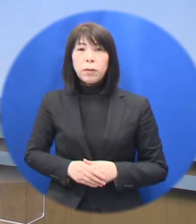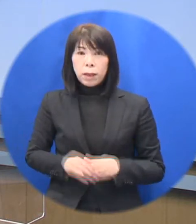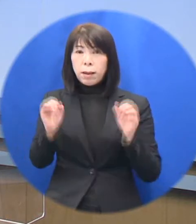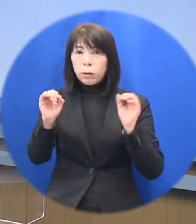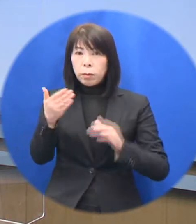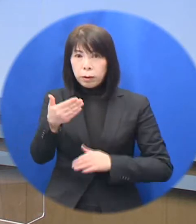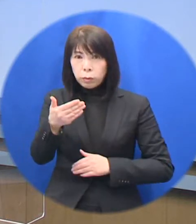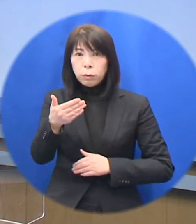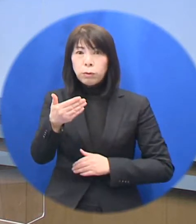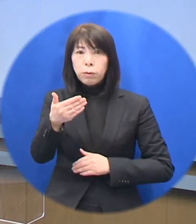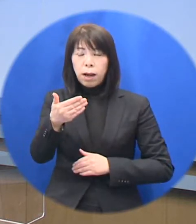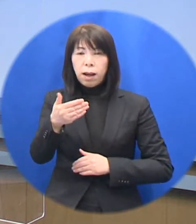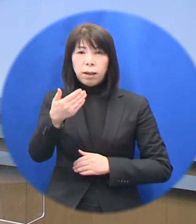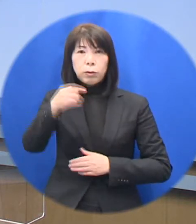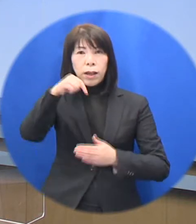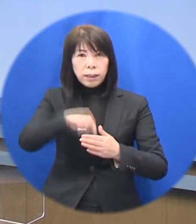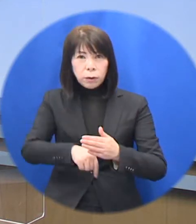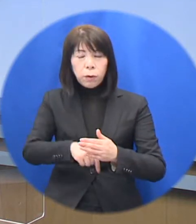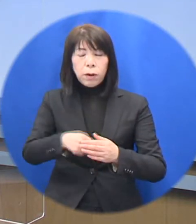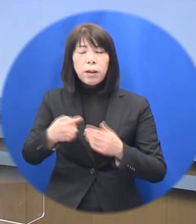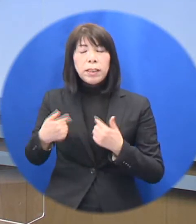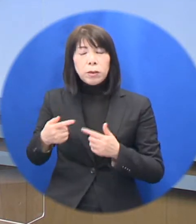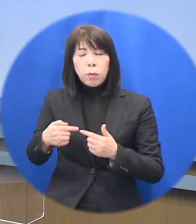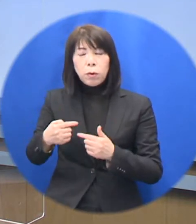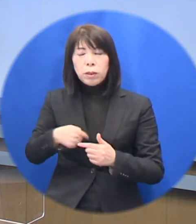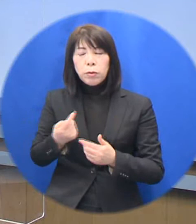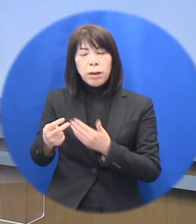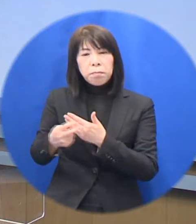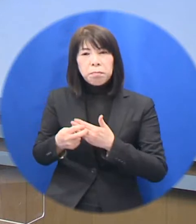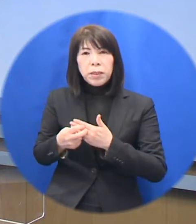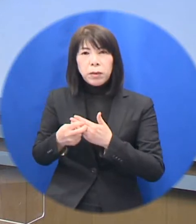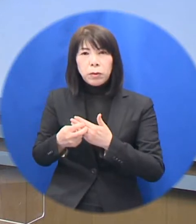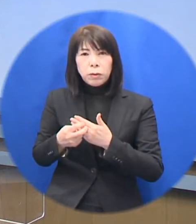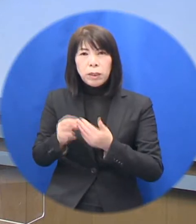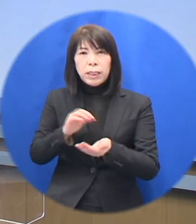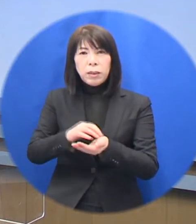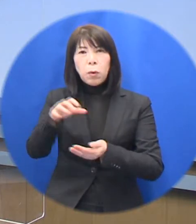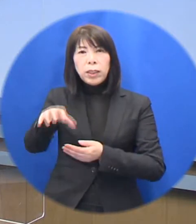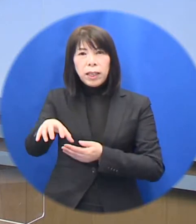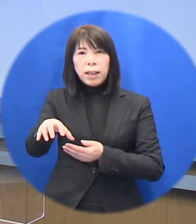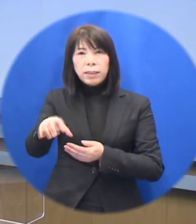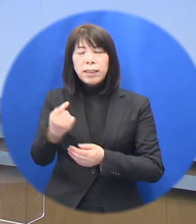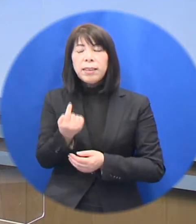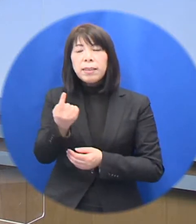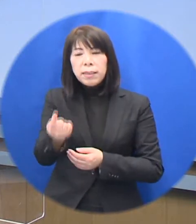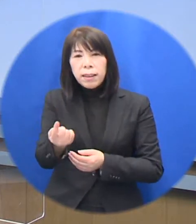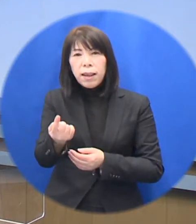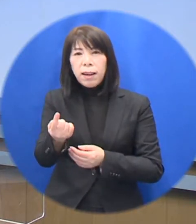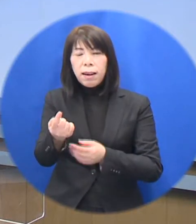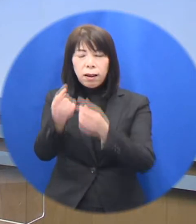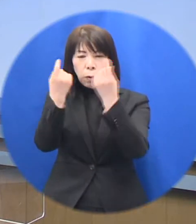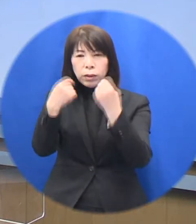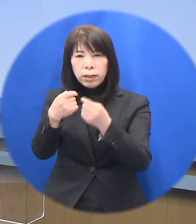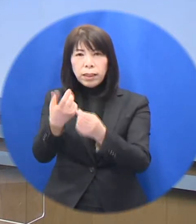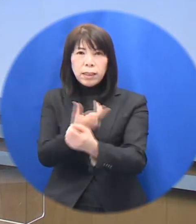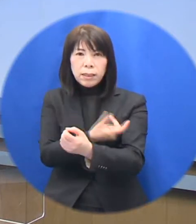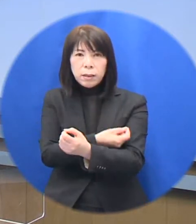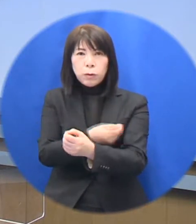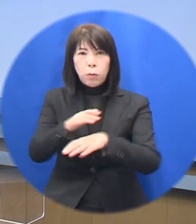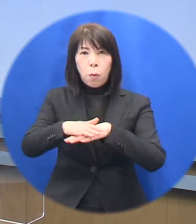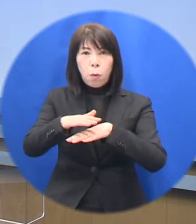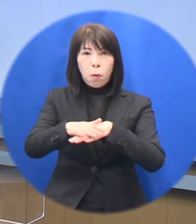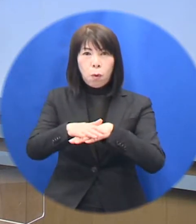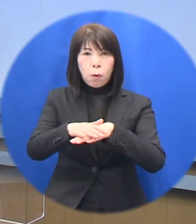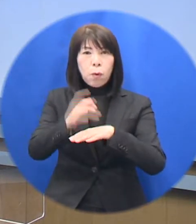その区内のですね、まあ、かかりつけのお医者さんがいる医療機関で受けていただけるような形のですね、個別接種というのを基本に考えて今整備をし